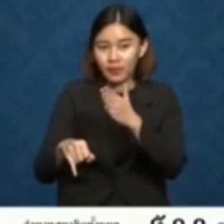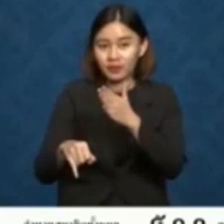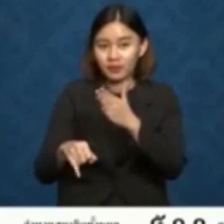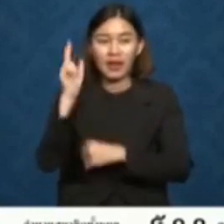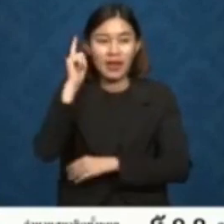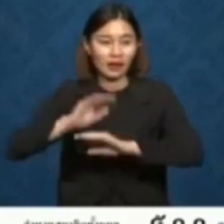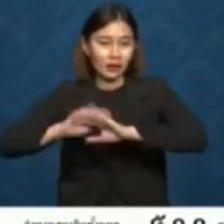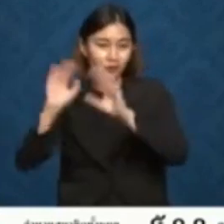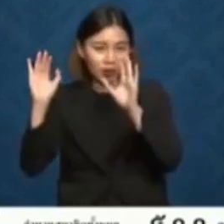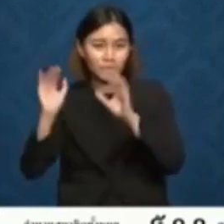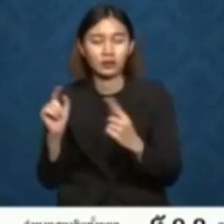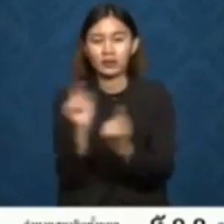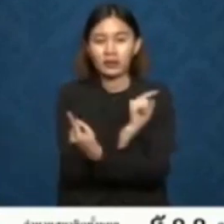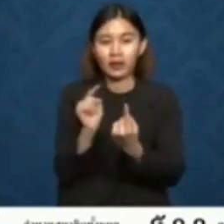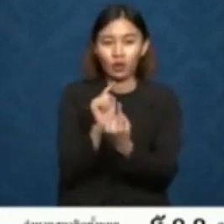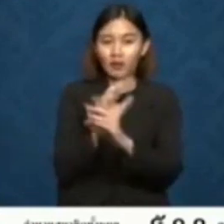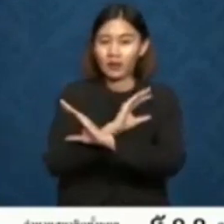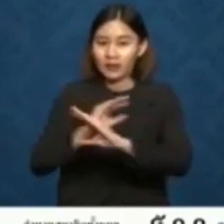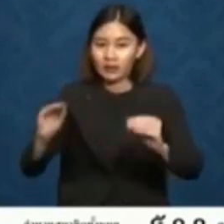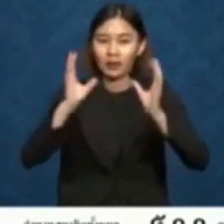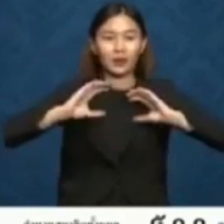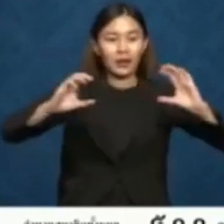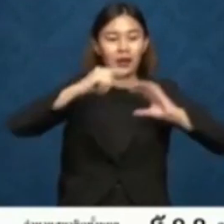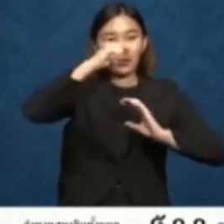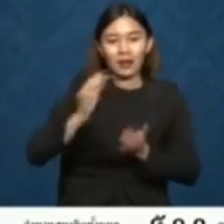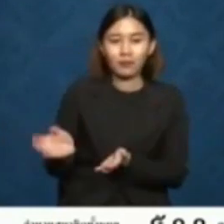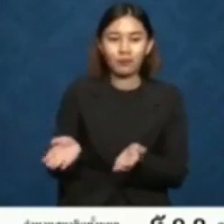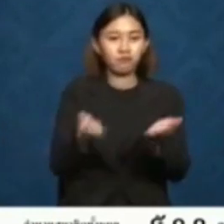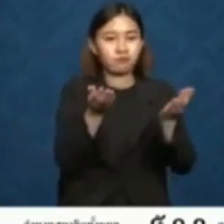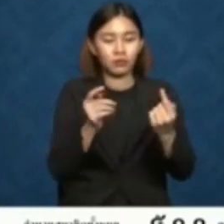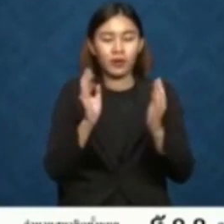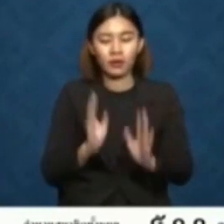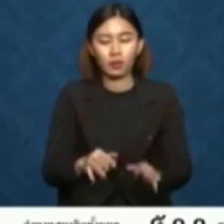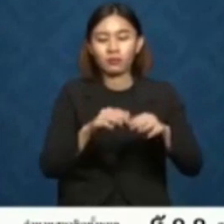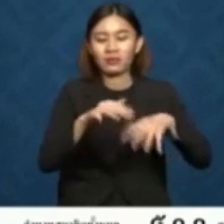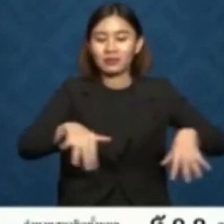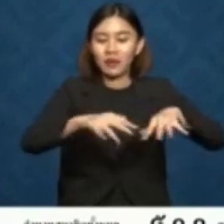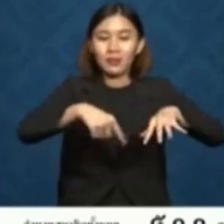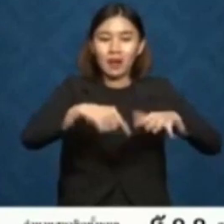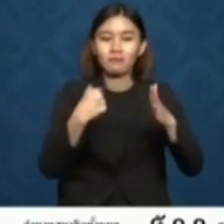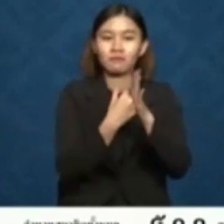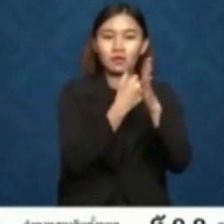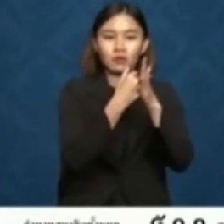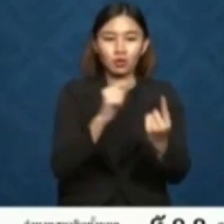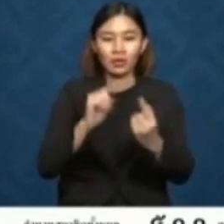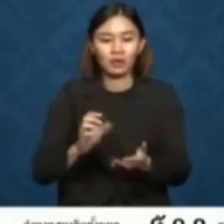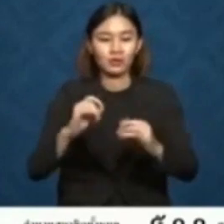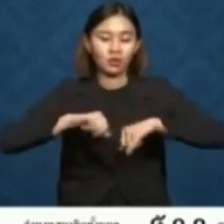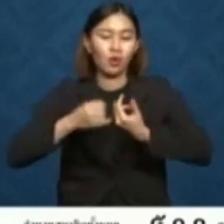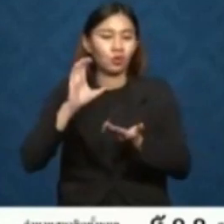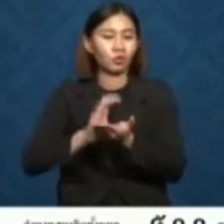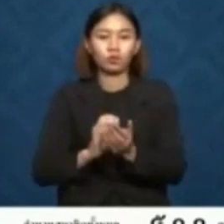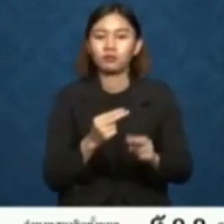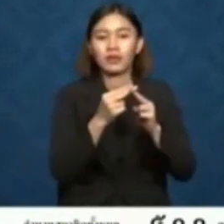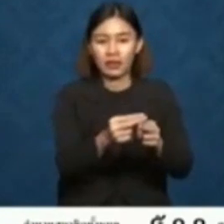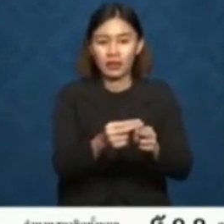ผิดให้หายไปจากหน้าสื่อและสังคมรัฐไทยกำลังผลักภาระให้คนตัวเล็กตัวน้อยไปสู้กับทุน